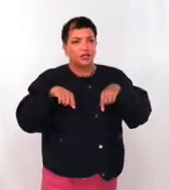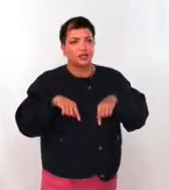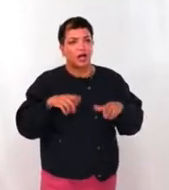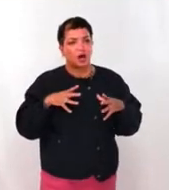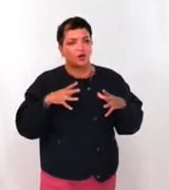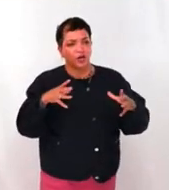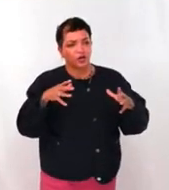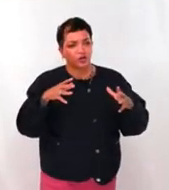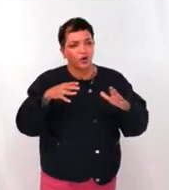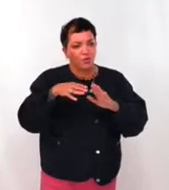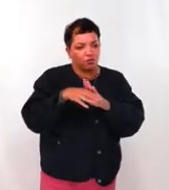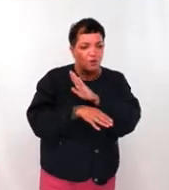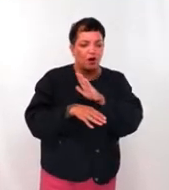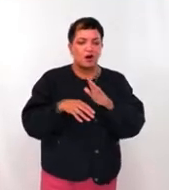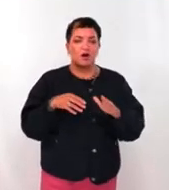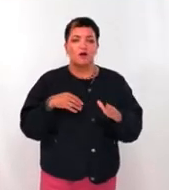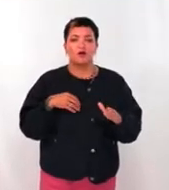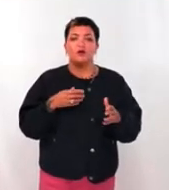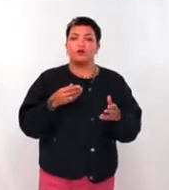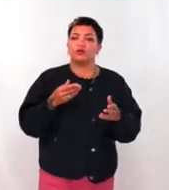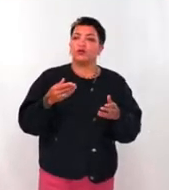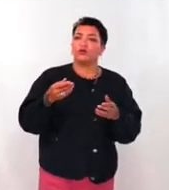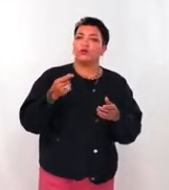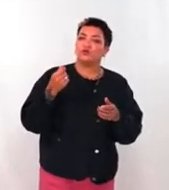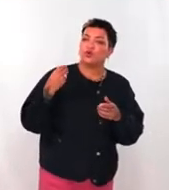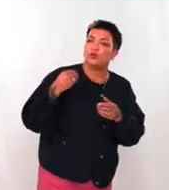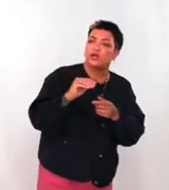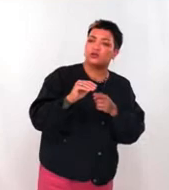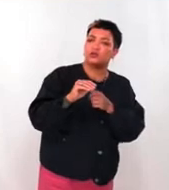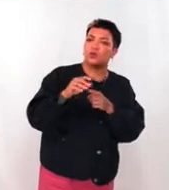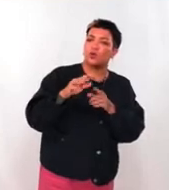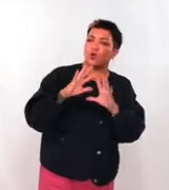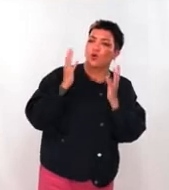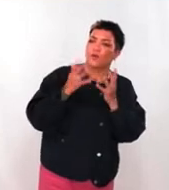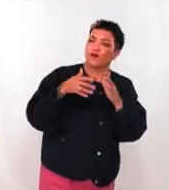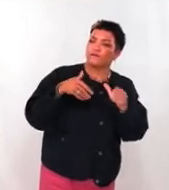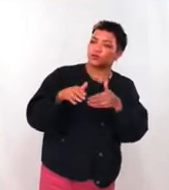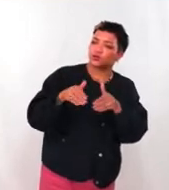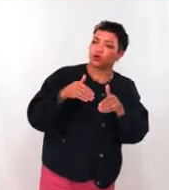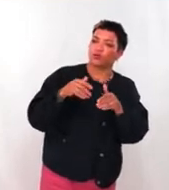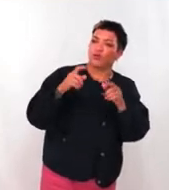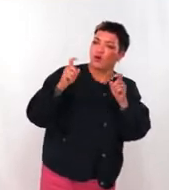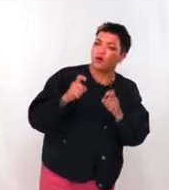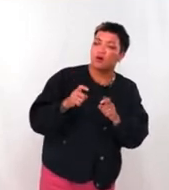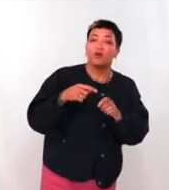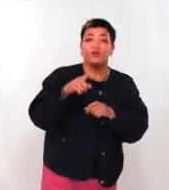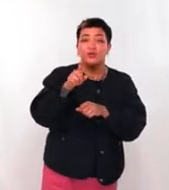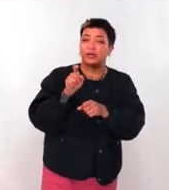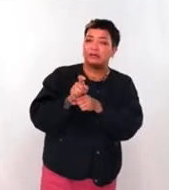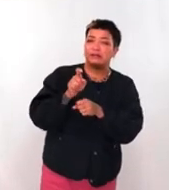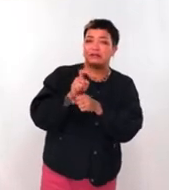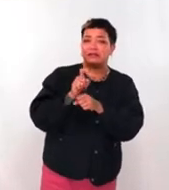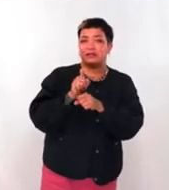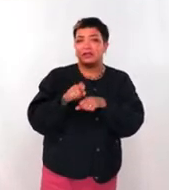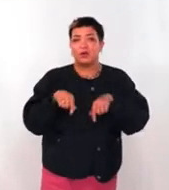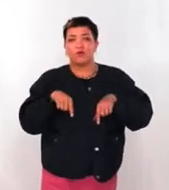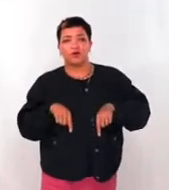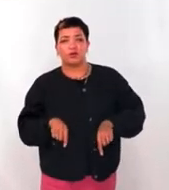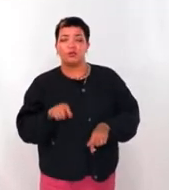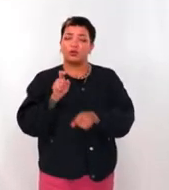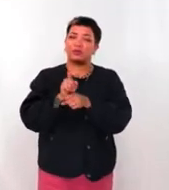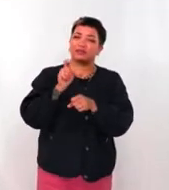la dotation globale de fonctionnement qui est atone, et vous critiquez l'État, et vous critiquez le gouvernement. Ben, enfin,